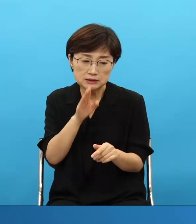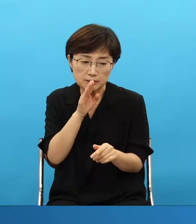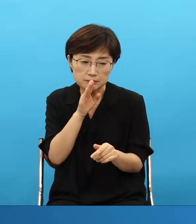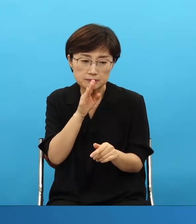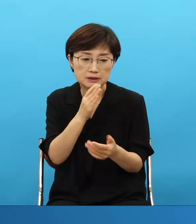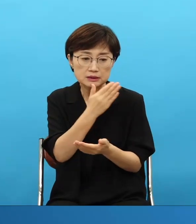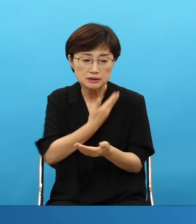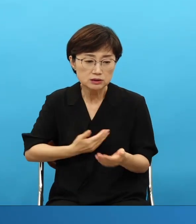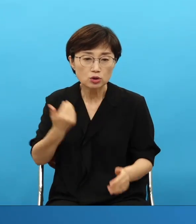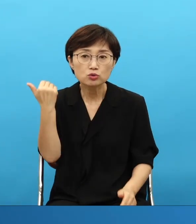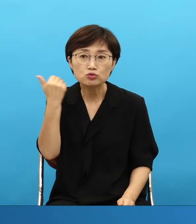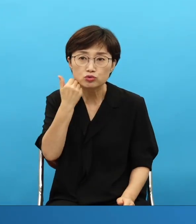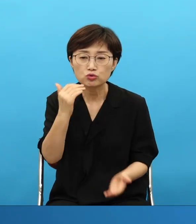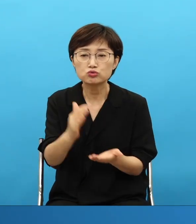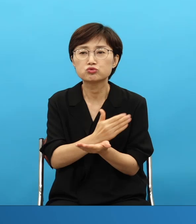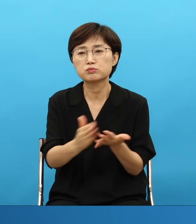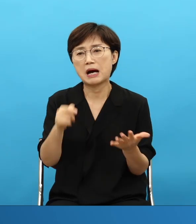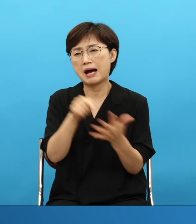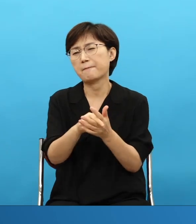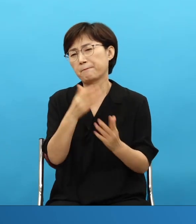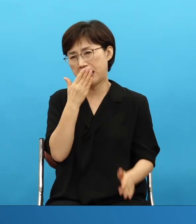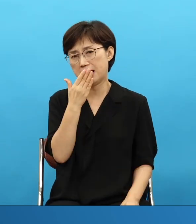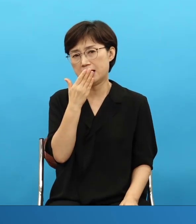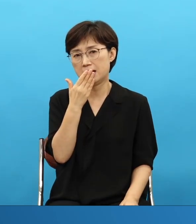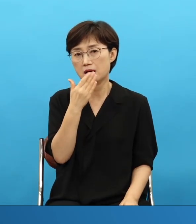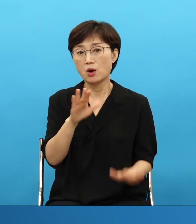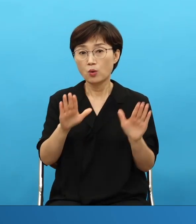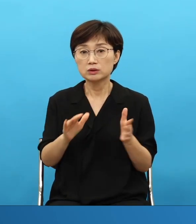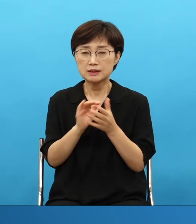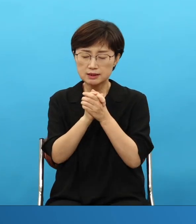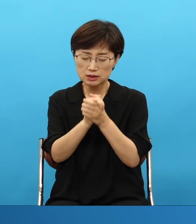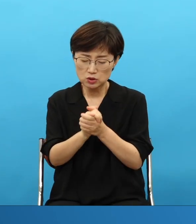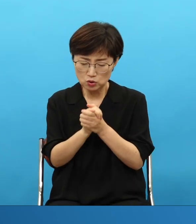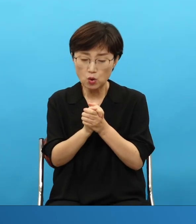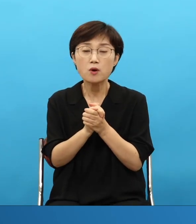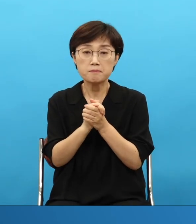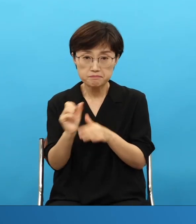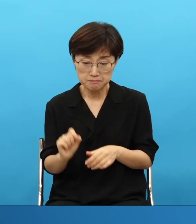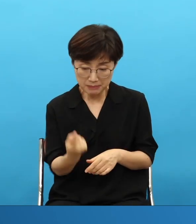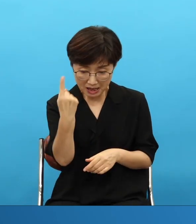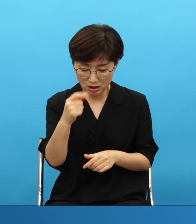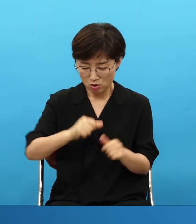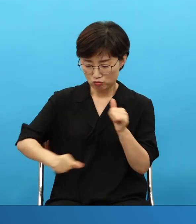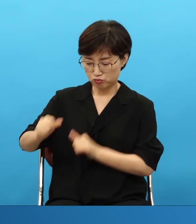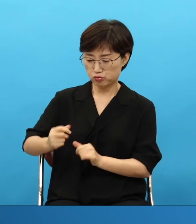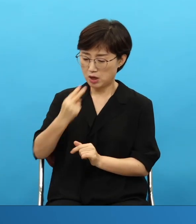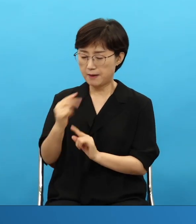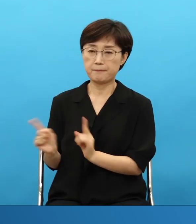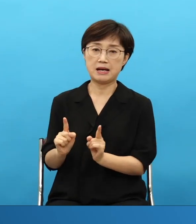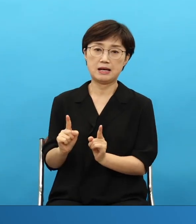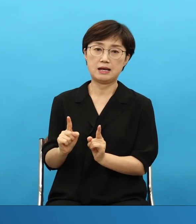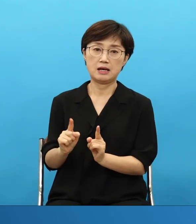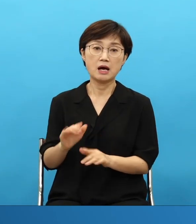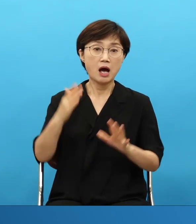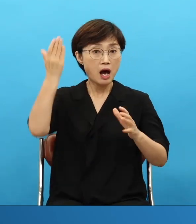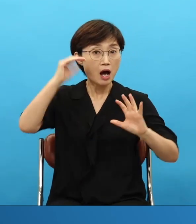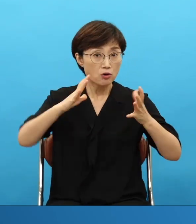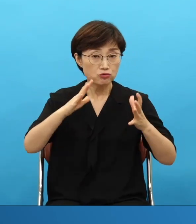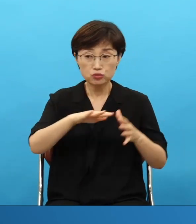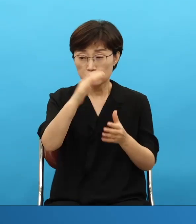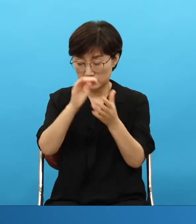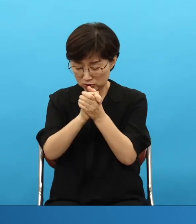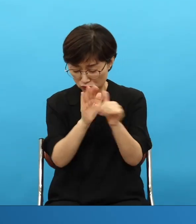돼요. 여러분의 오늘의 기도로 말미암아 여러분 후대가 사는 거예요. 우리나라가 여러분의 기도로 사는 거예요.